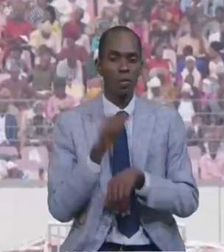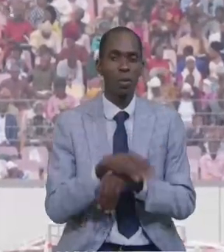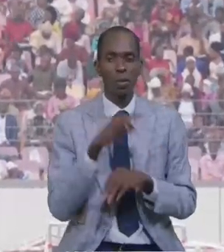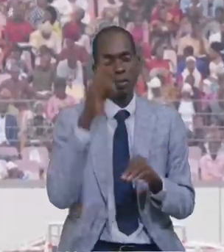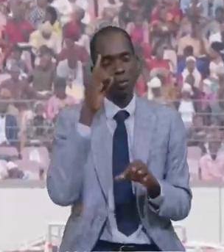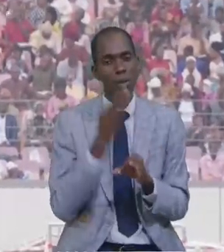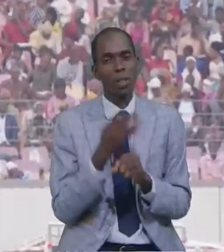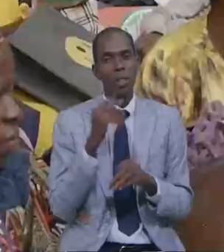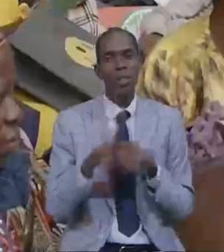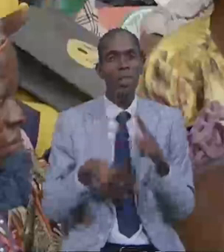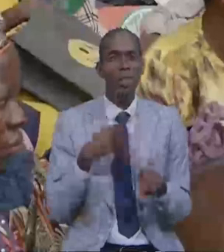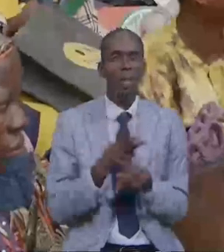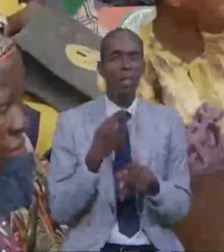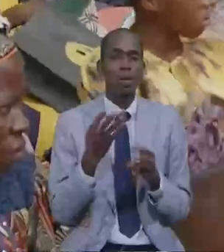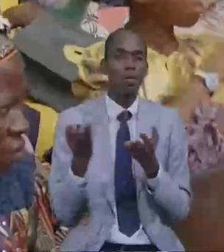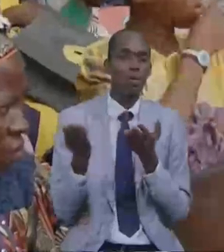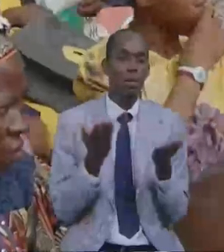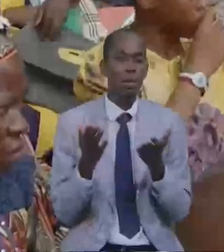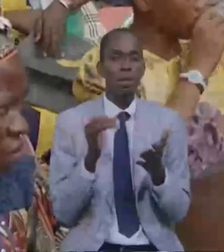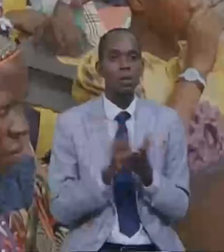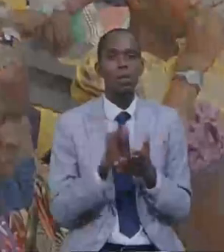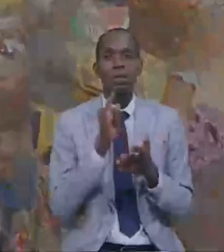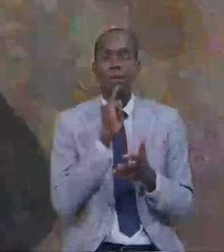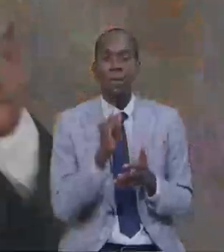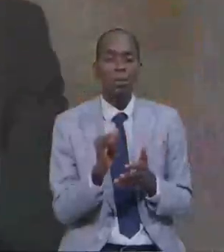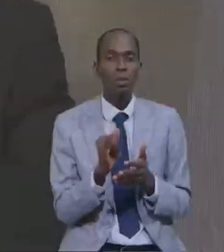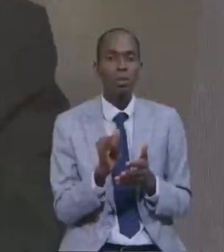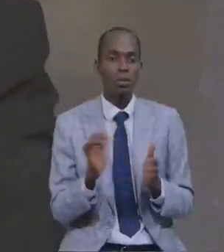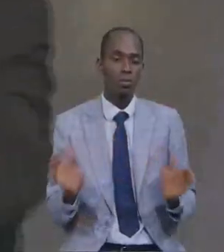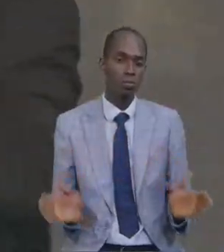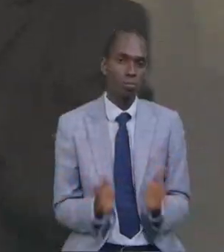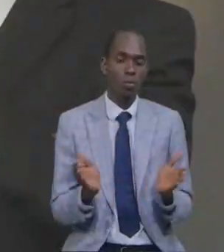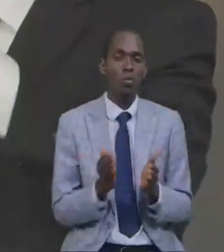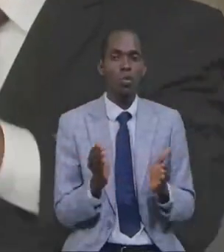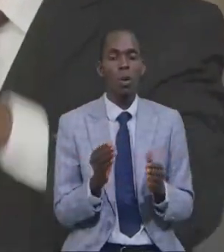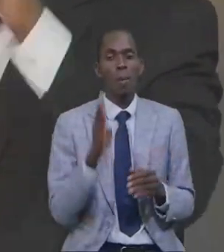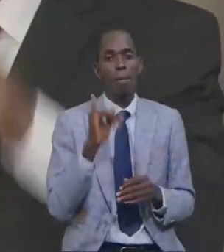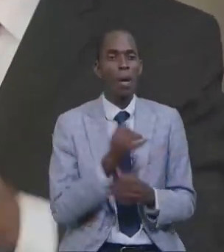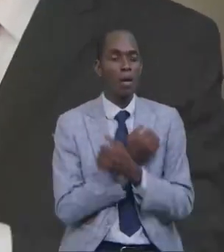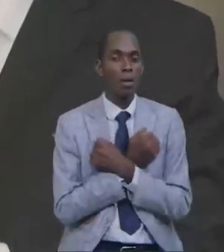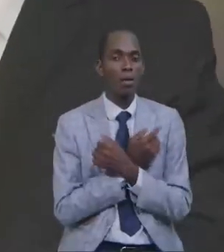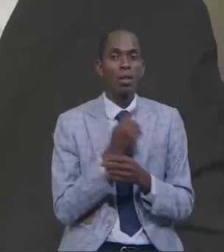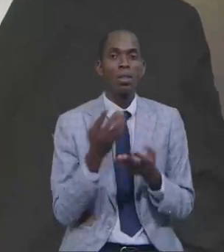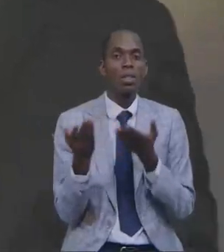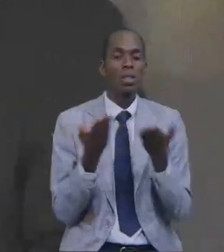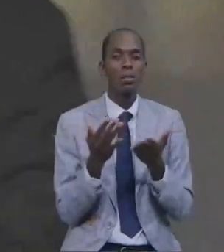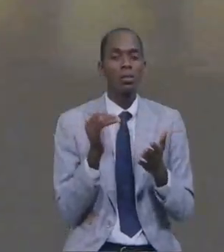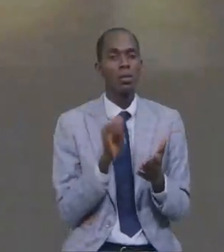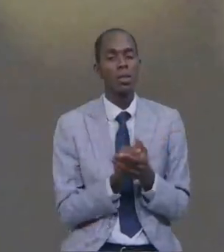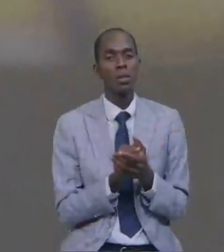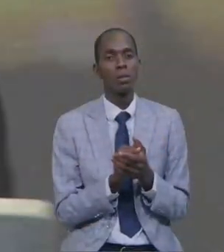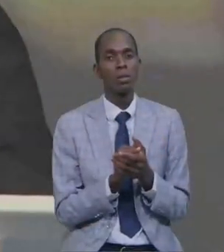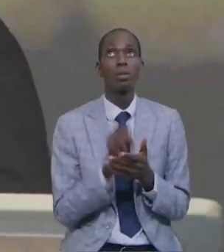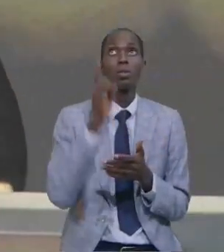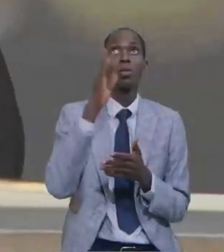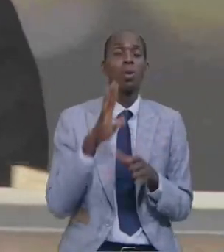le service que Dieu accepte, le service que Dieu va